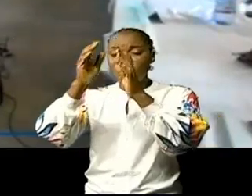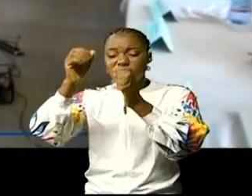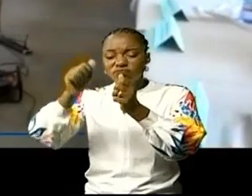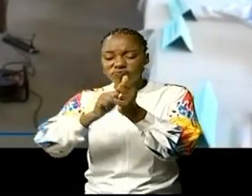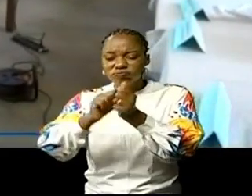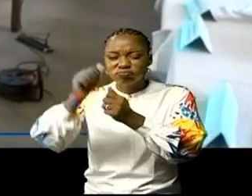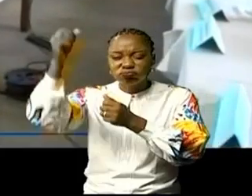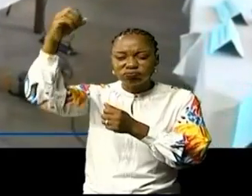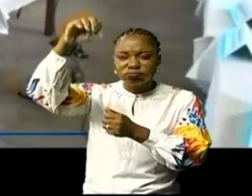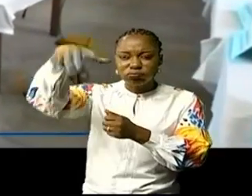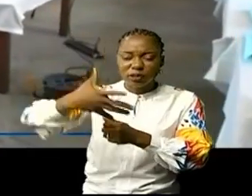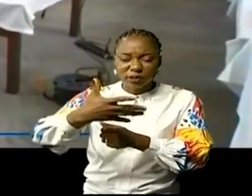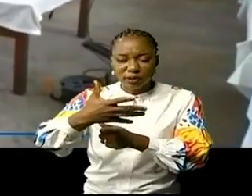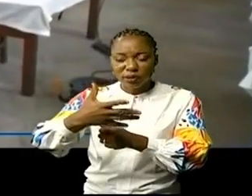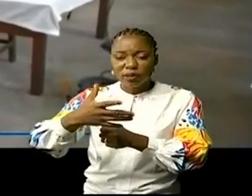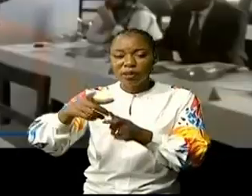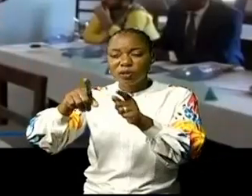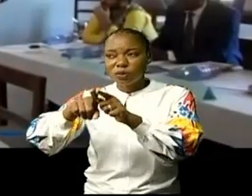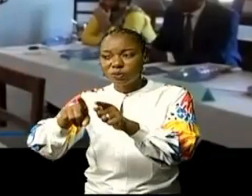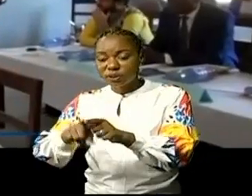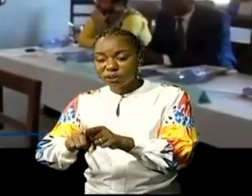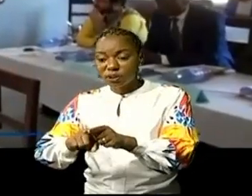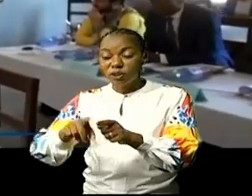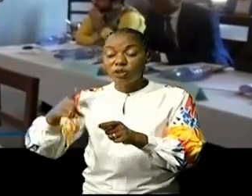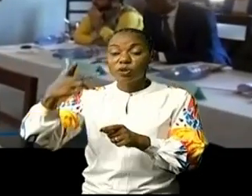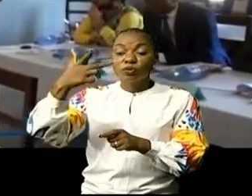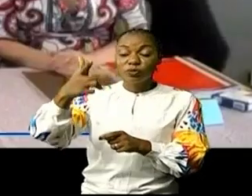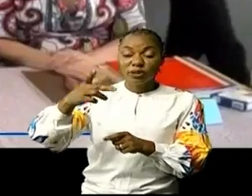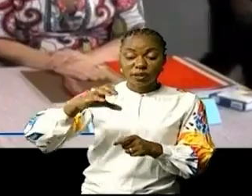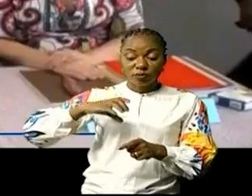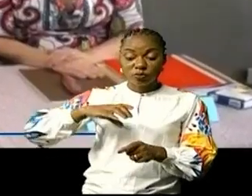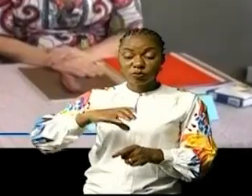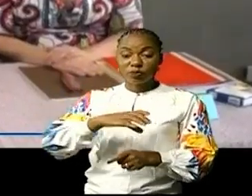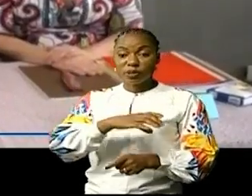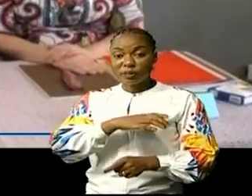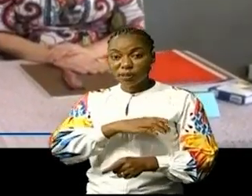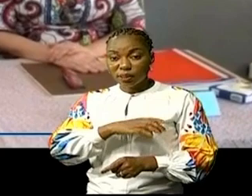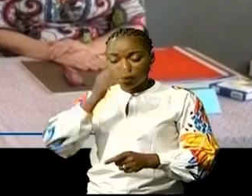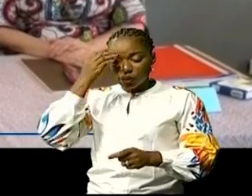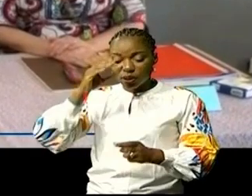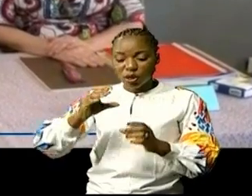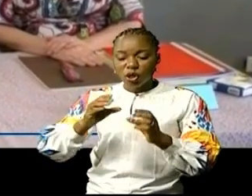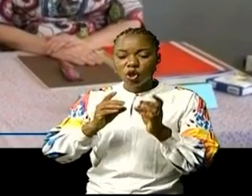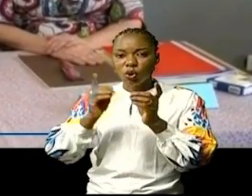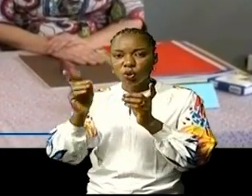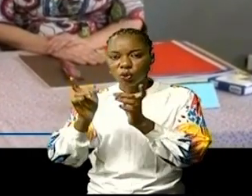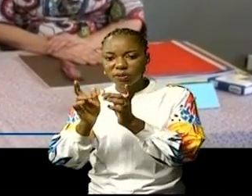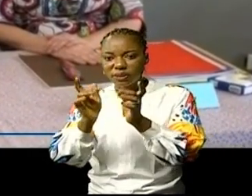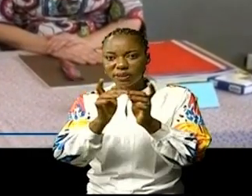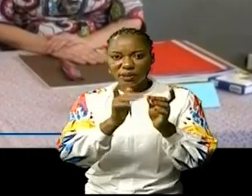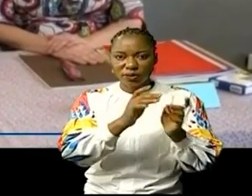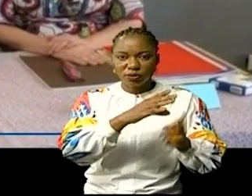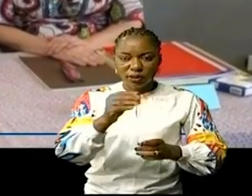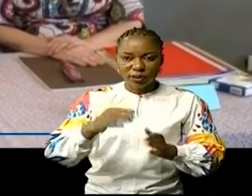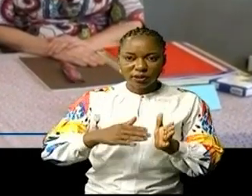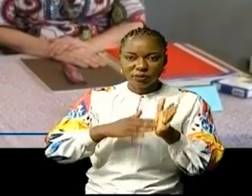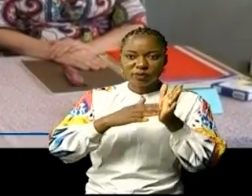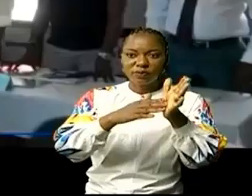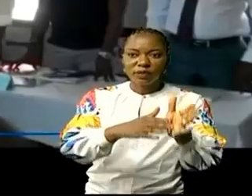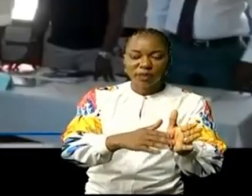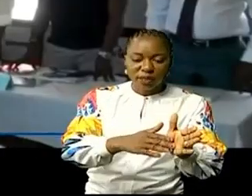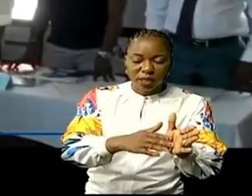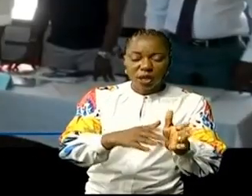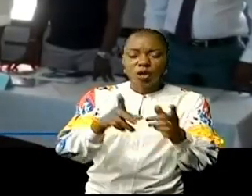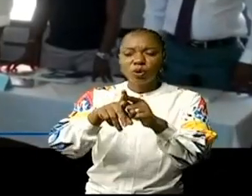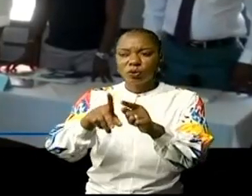les objectifs poursuivis par le 3e comité technique des concertations et des suivis du programme intégré de la réduction des émissions des